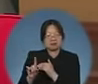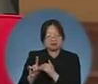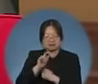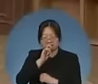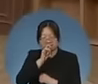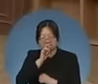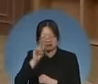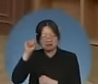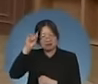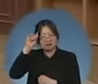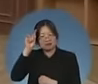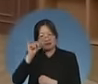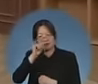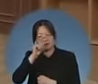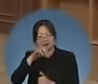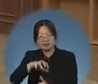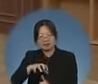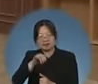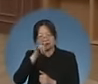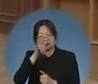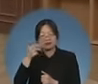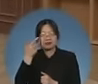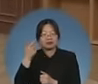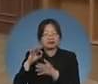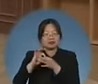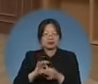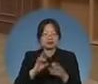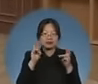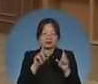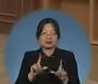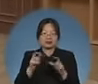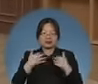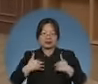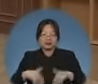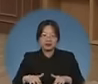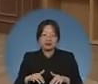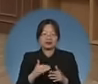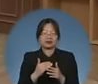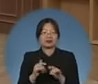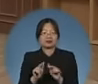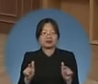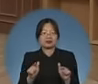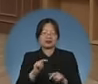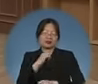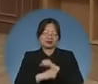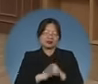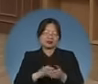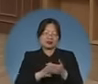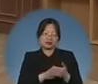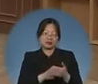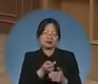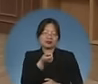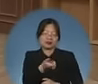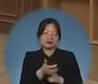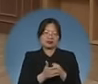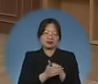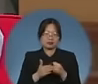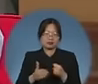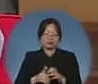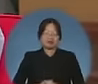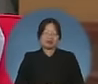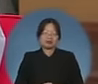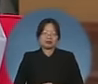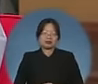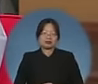은근히, 스트레스와 은근히 압박을 그렇죠. 그 다음 주 내내 회사 생활이 피곤해지고 예. 이거는 사실은 자유도가 낮은 거죠. 그런데